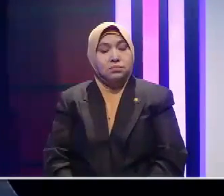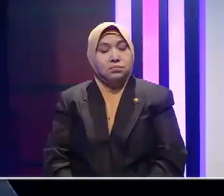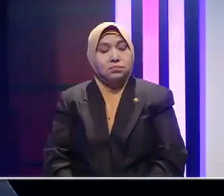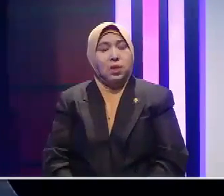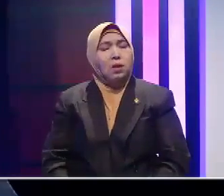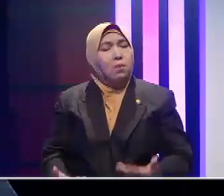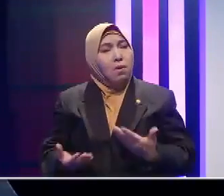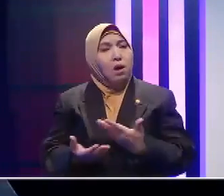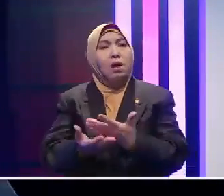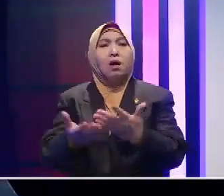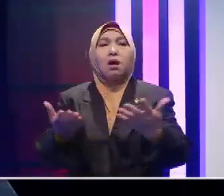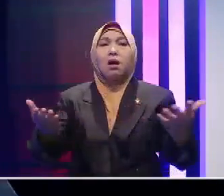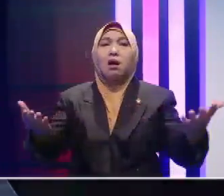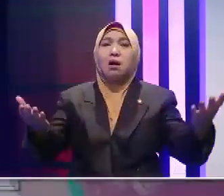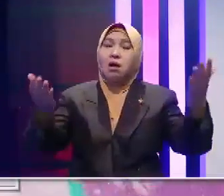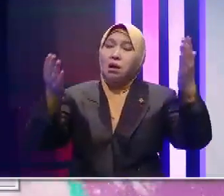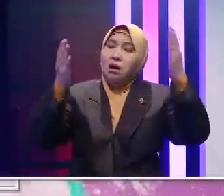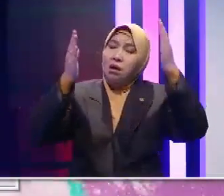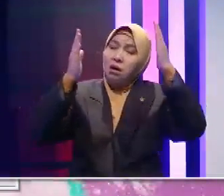Ya